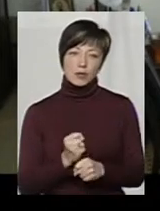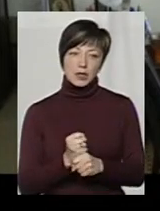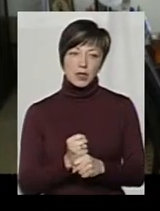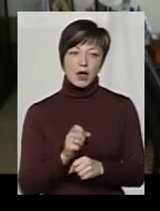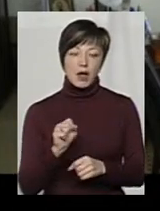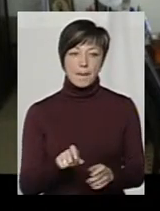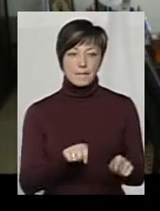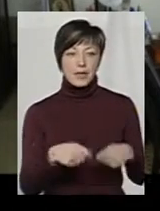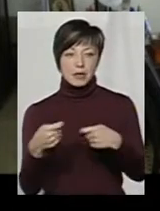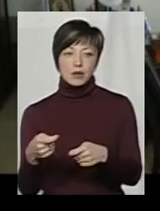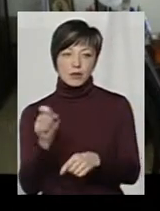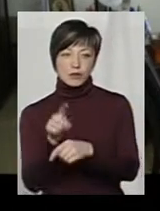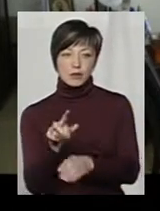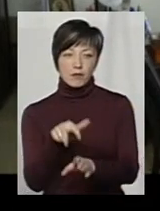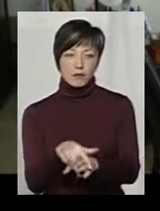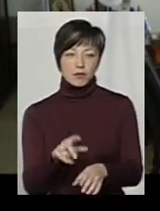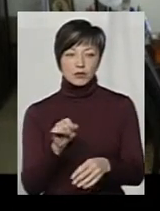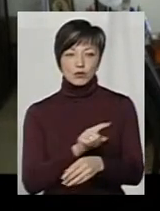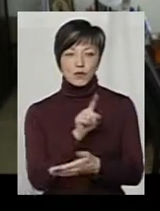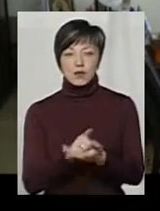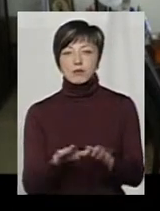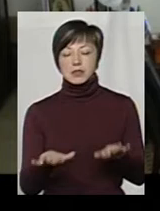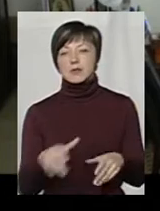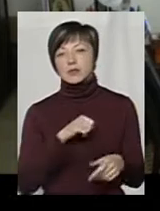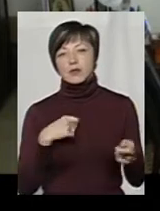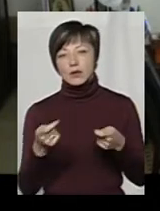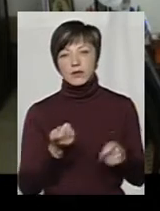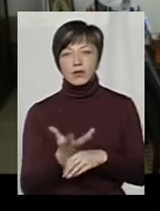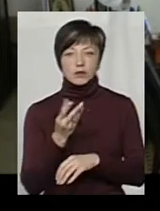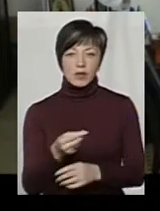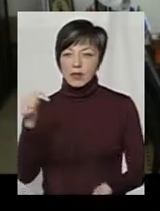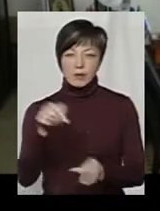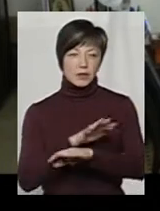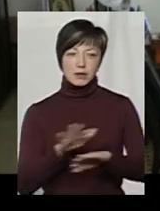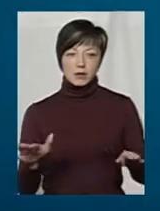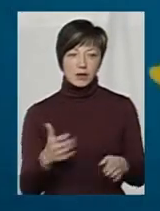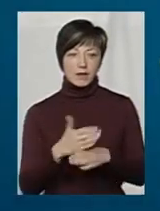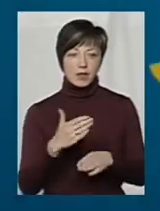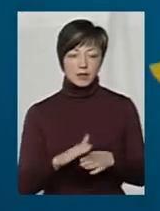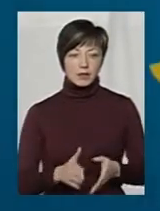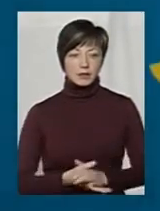а передають ці повноваження, зобов'язують місцеве самоврядування фінансувати непритаманні їм видатки.